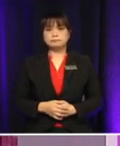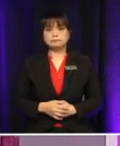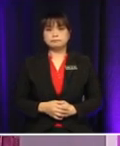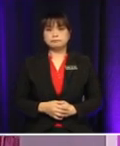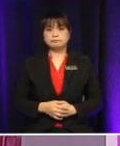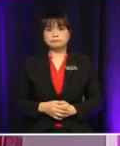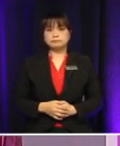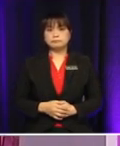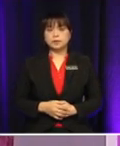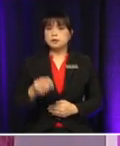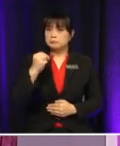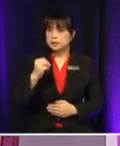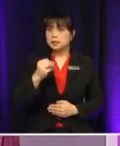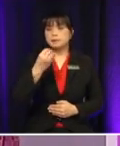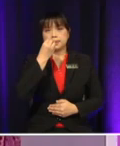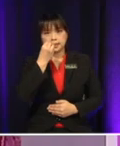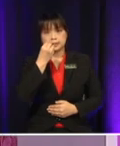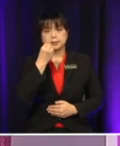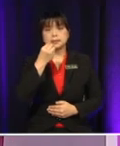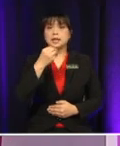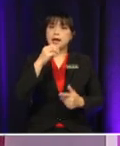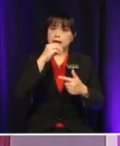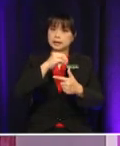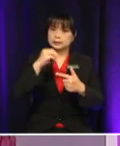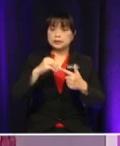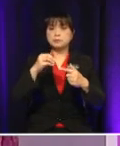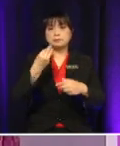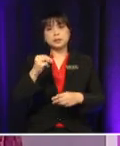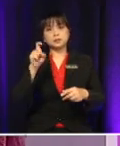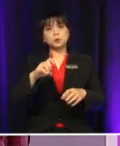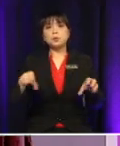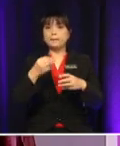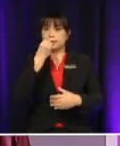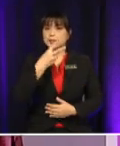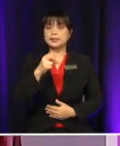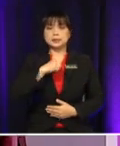fototrof sama ada mereka makan atau mereka perlu membuat makanan sendiri